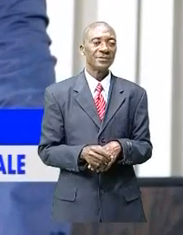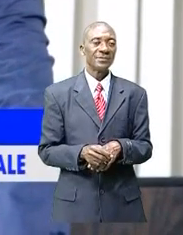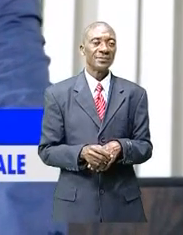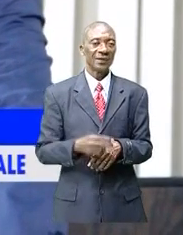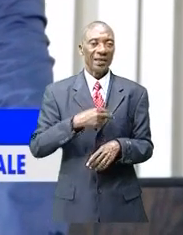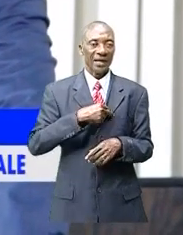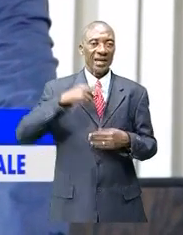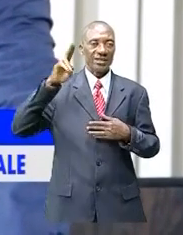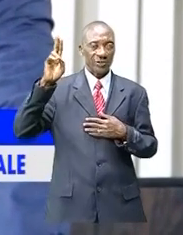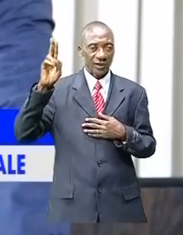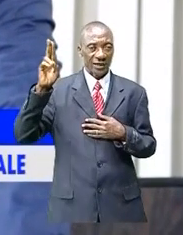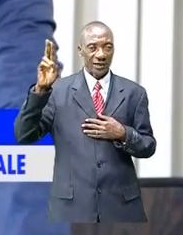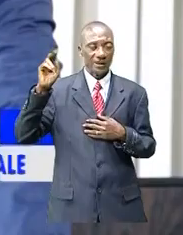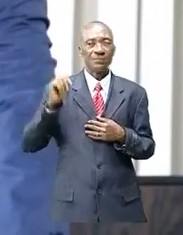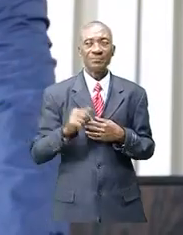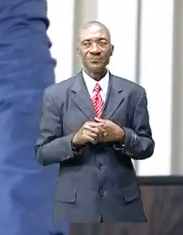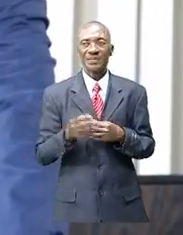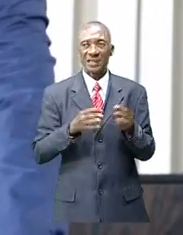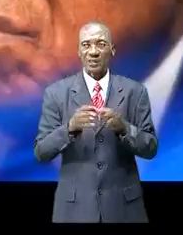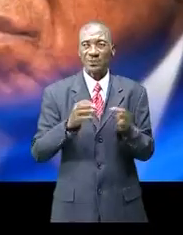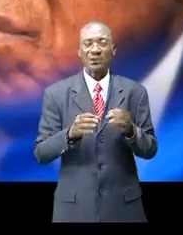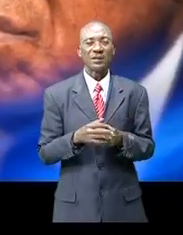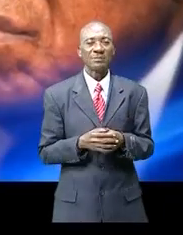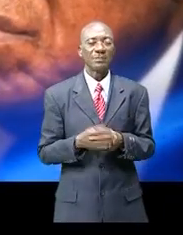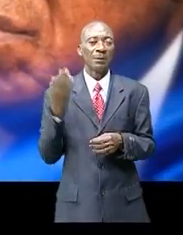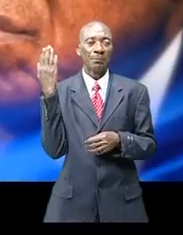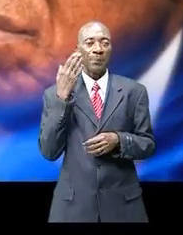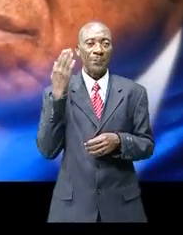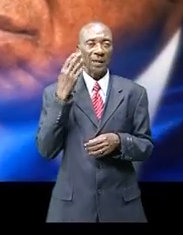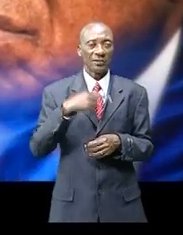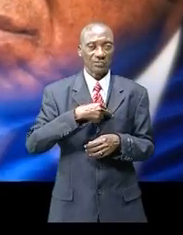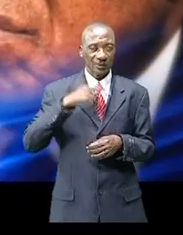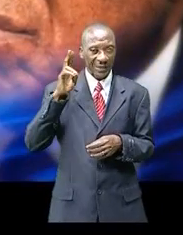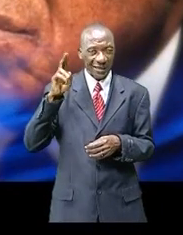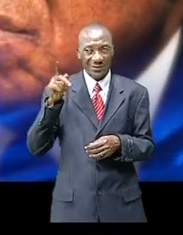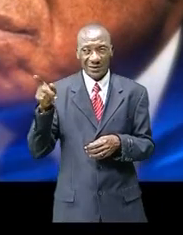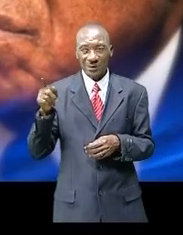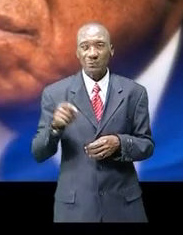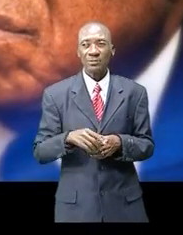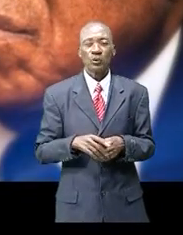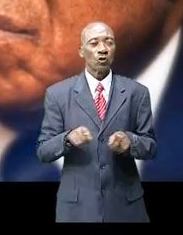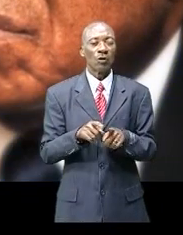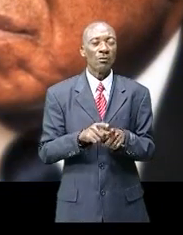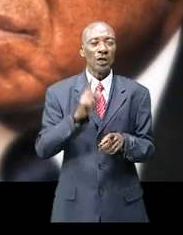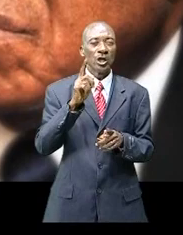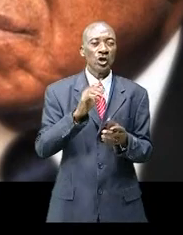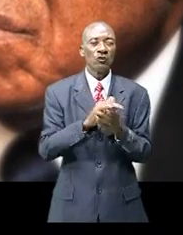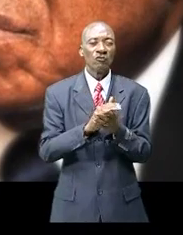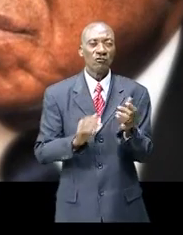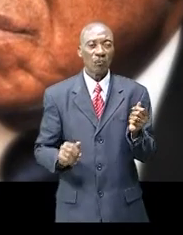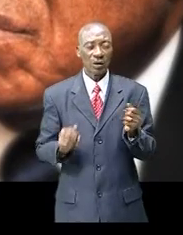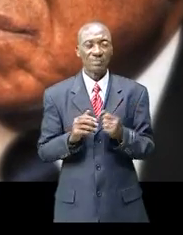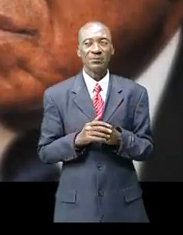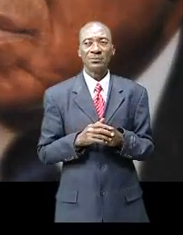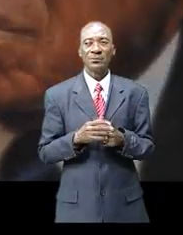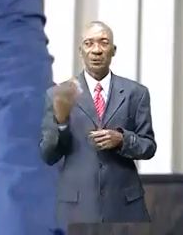légende. Étienne Tshisekedi, c'est une histoire perdue de 4 décennies. Étienne Tshisekedi,